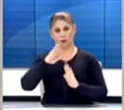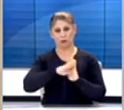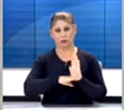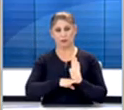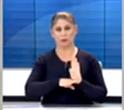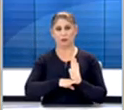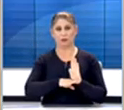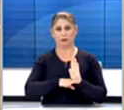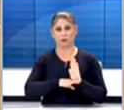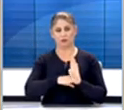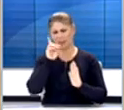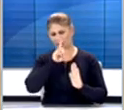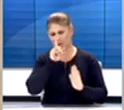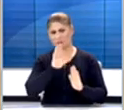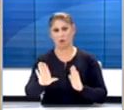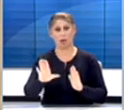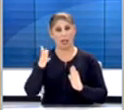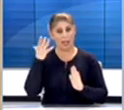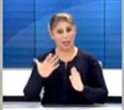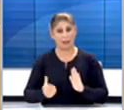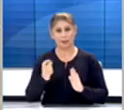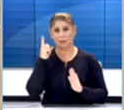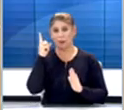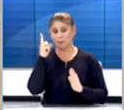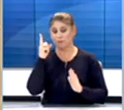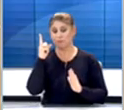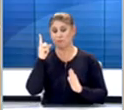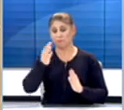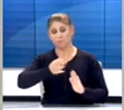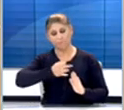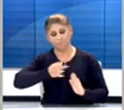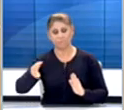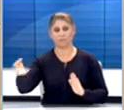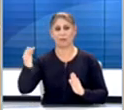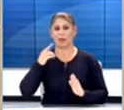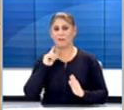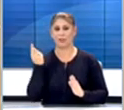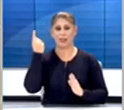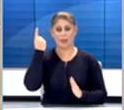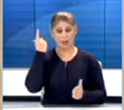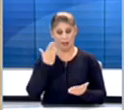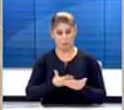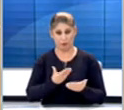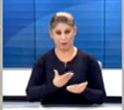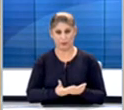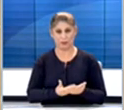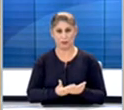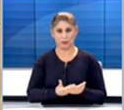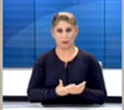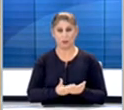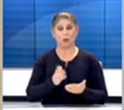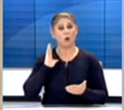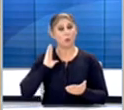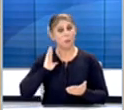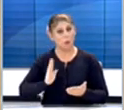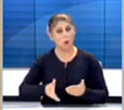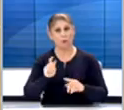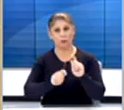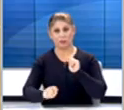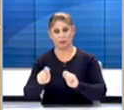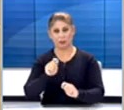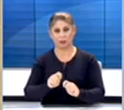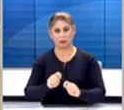διαψευστώ. Και έχετε μια πρώτη στάξη ευκαιρία να αποδείξετε ότι μπορούμε να